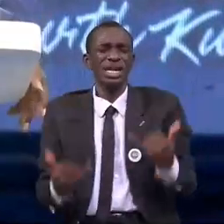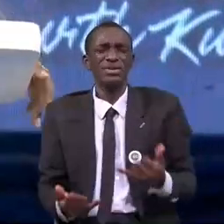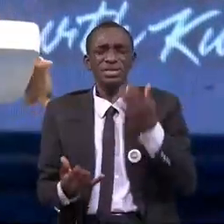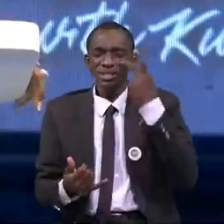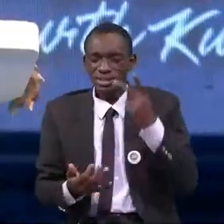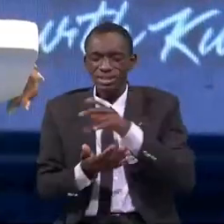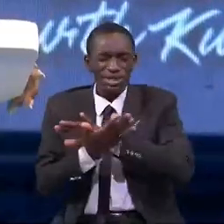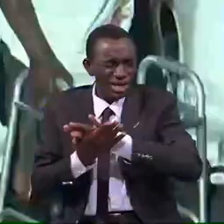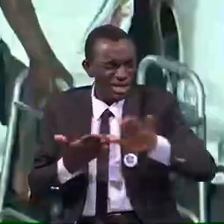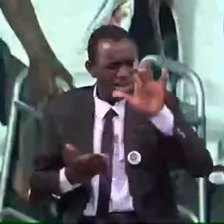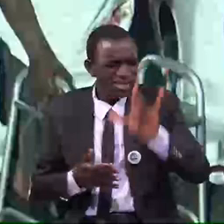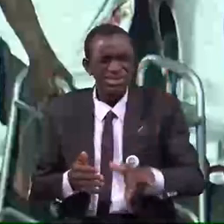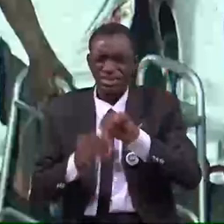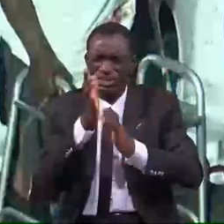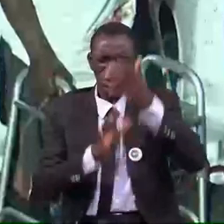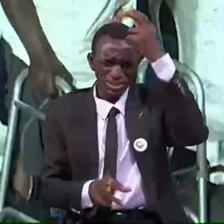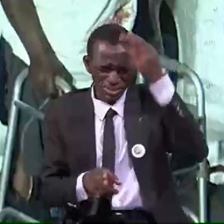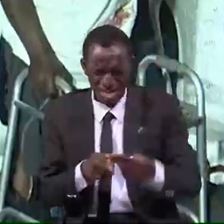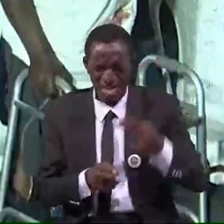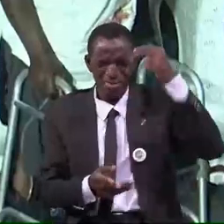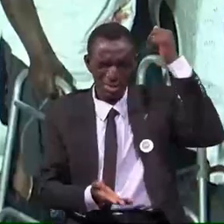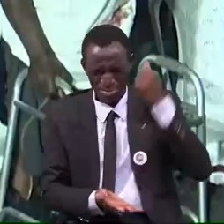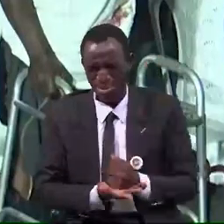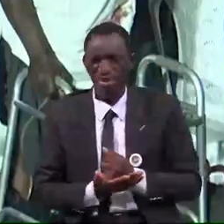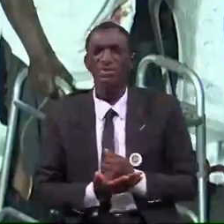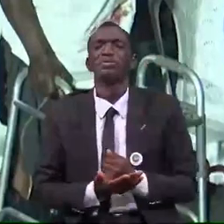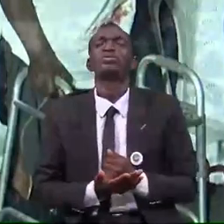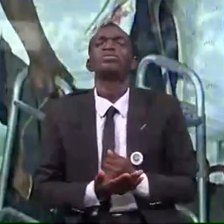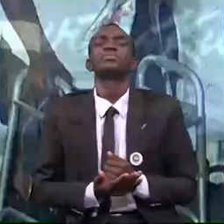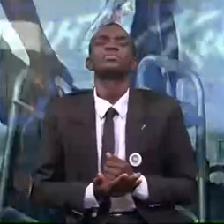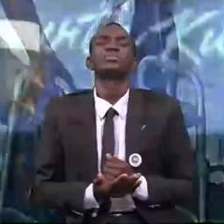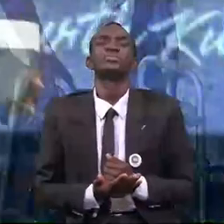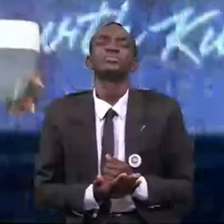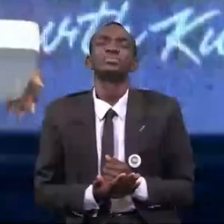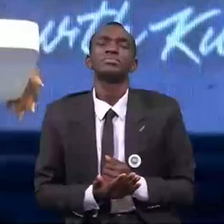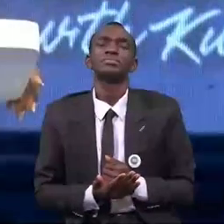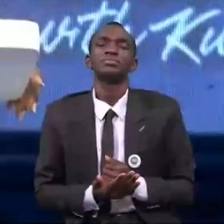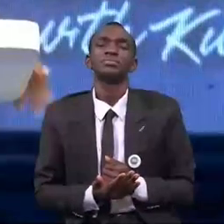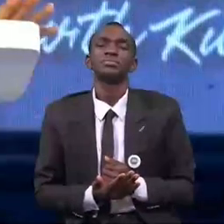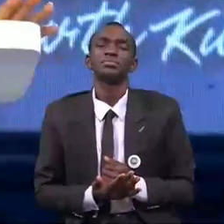Jésus les yeux aveugles soyez guéris et voyez clair au nom de